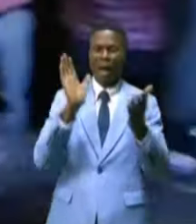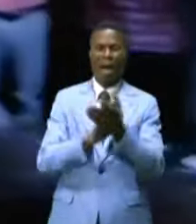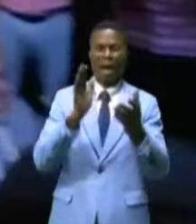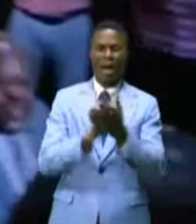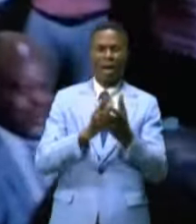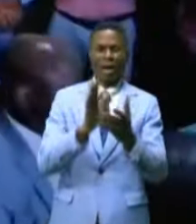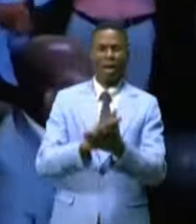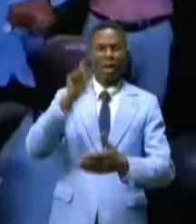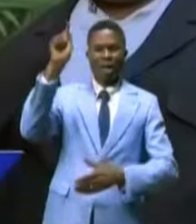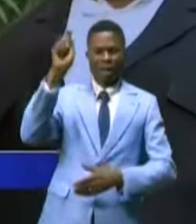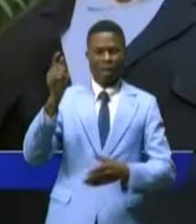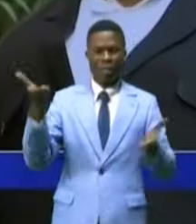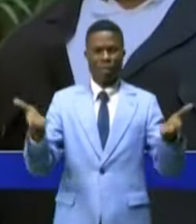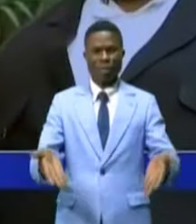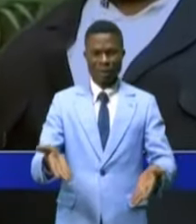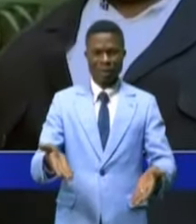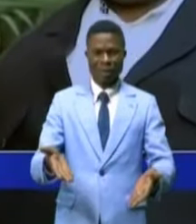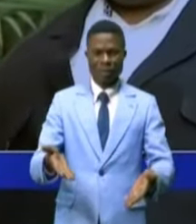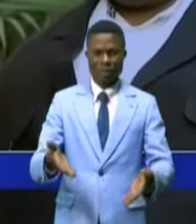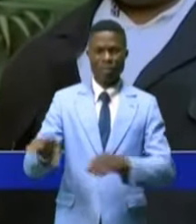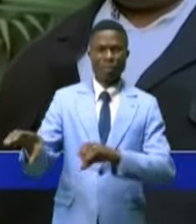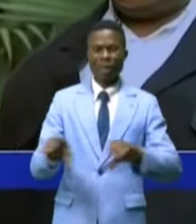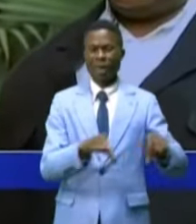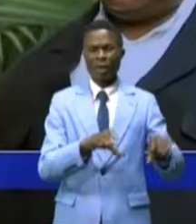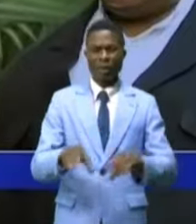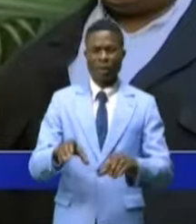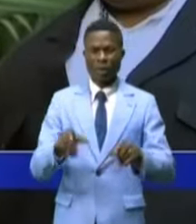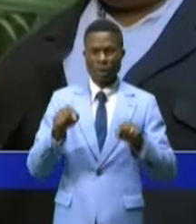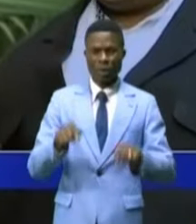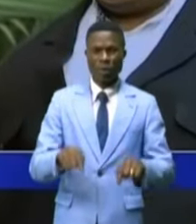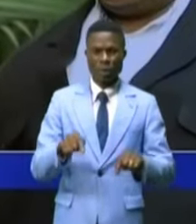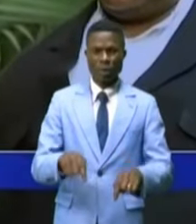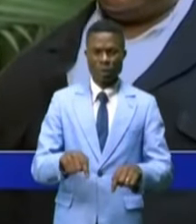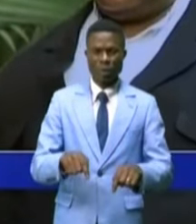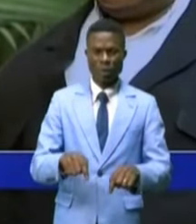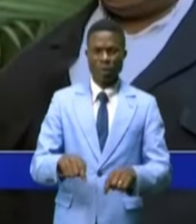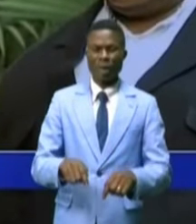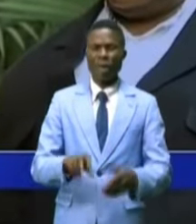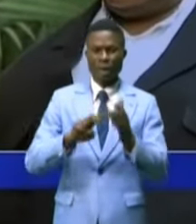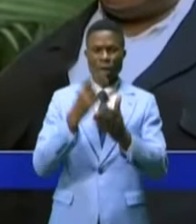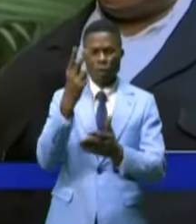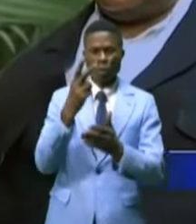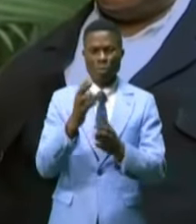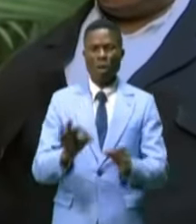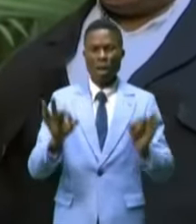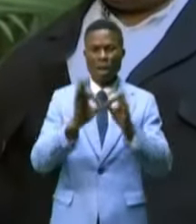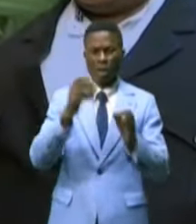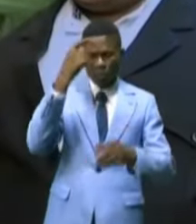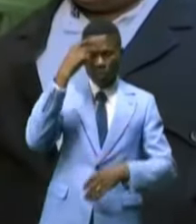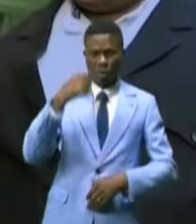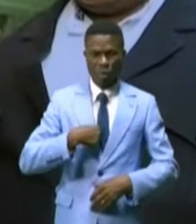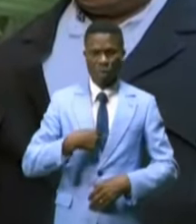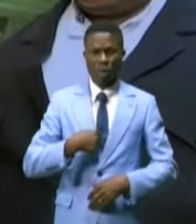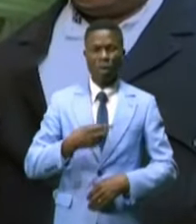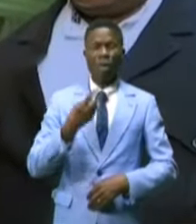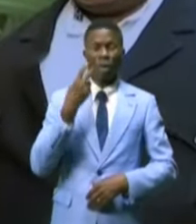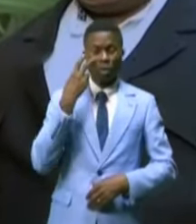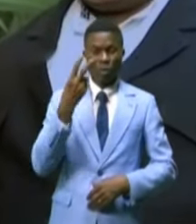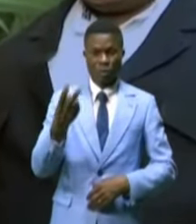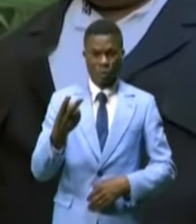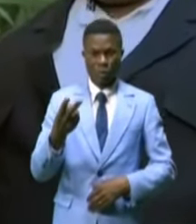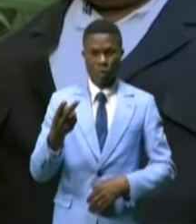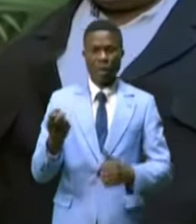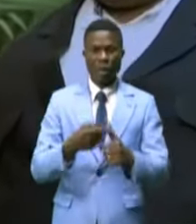des témoins de l'événement. La cérémonie aujourd'hui a un double sens pour moi, parce que là, je dois, étant élu